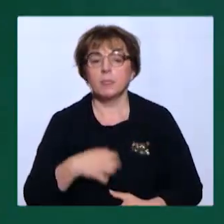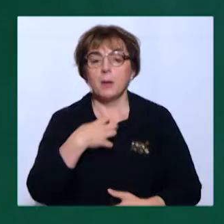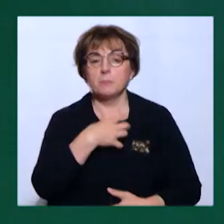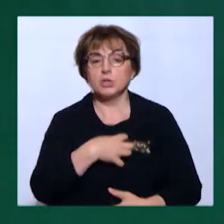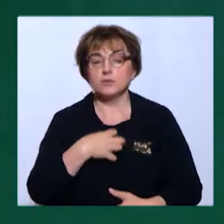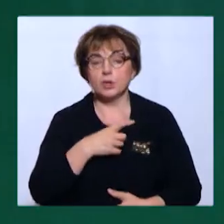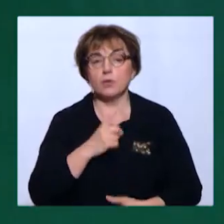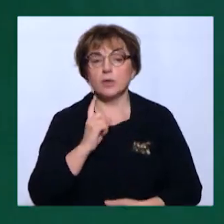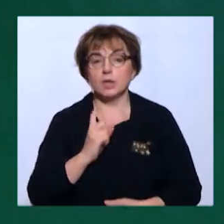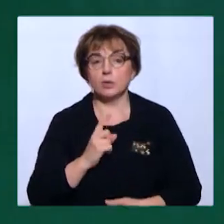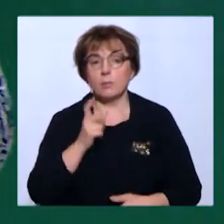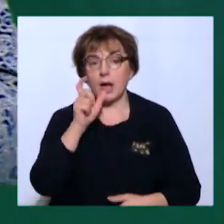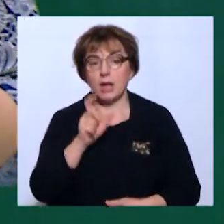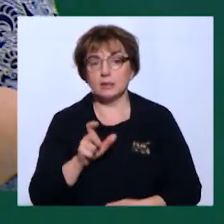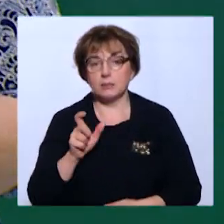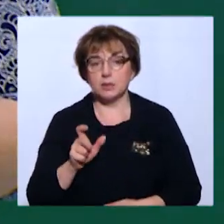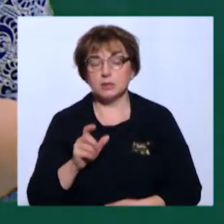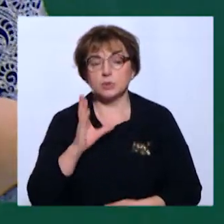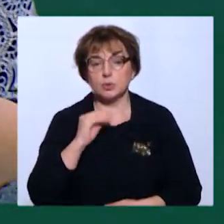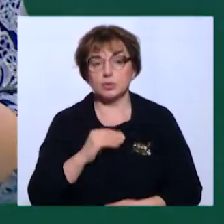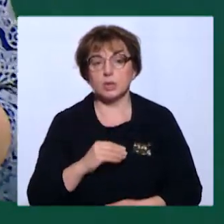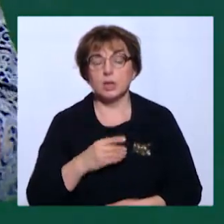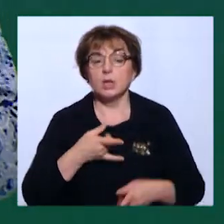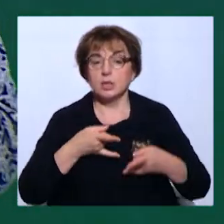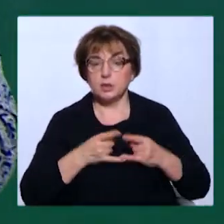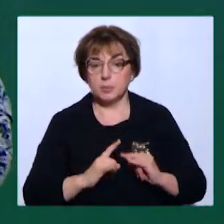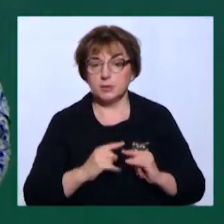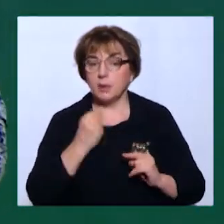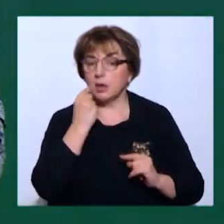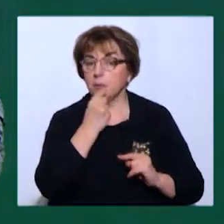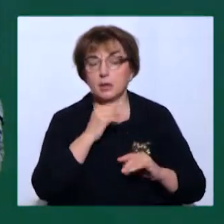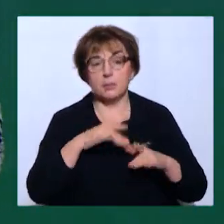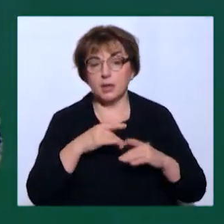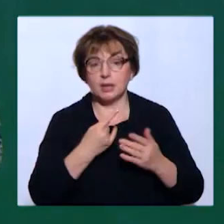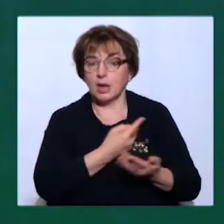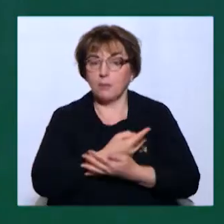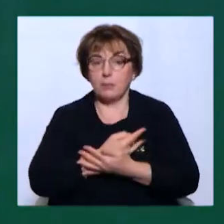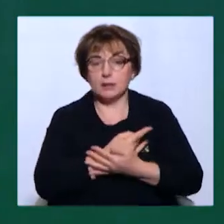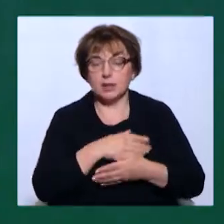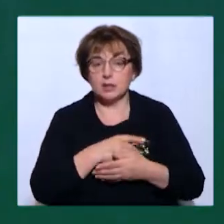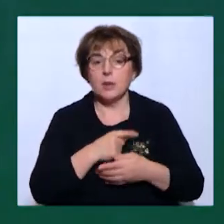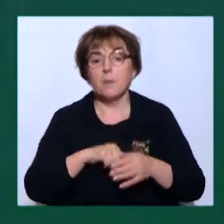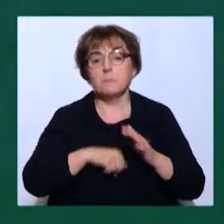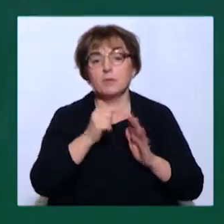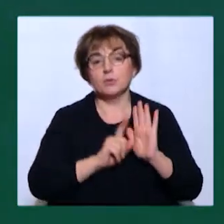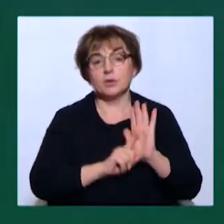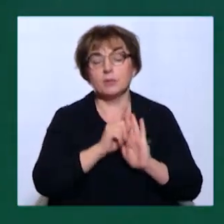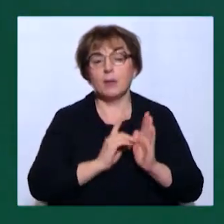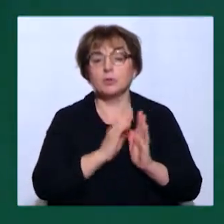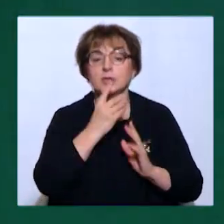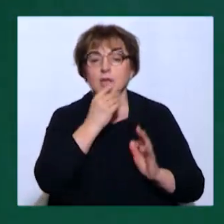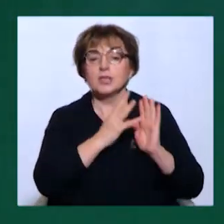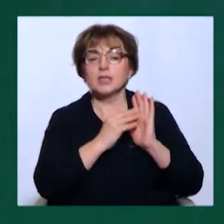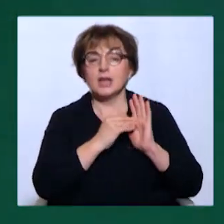მნიშვნელოვანია, რომ ადამიანს, როცა იბადება კბილი არ აქვს ბავშვს, მასჯერ ამოდის სარძევე კბილები, რომელიც შემდეგ